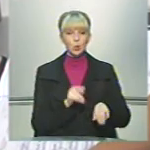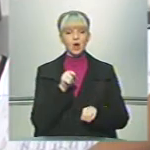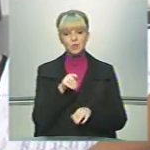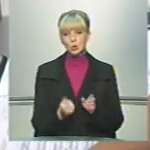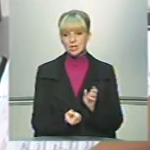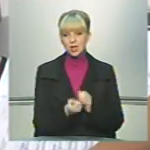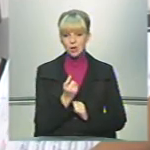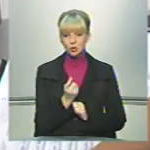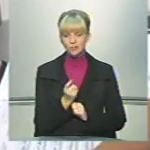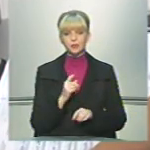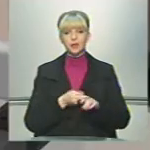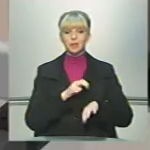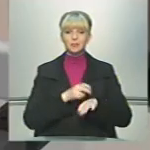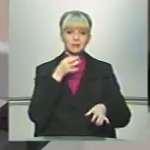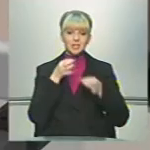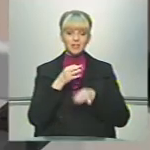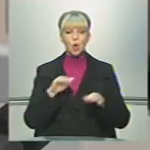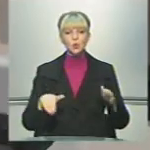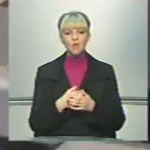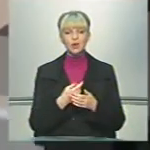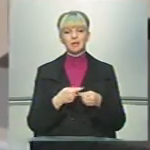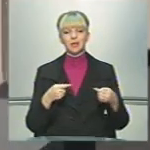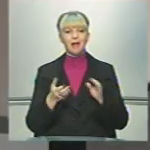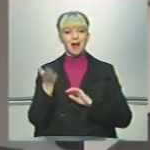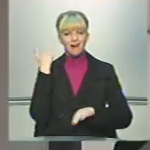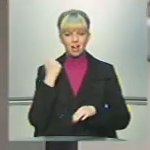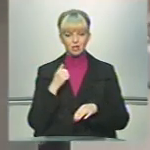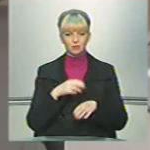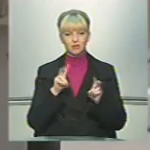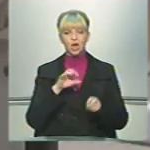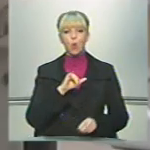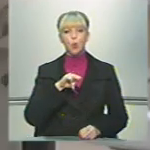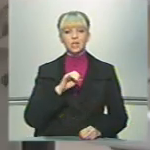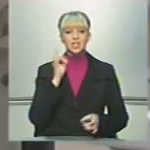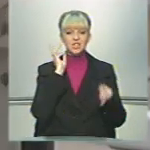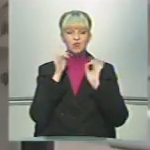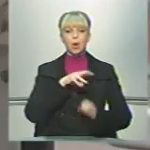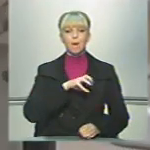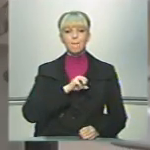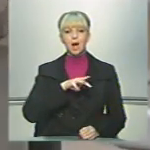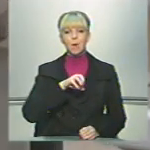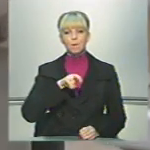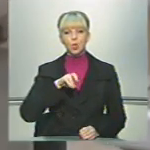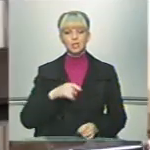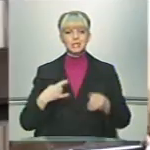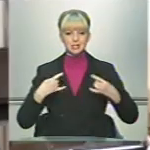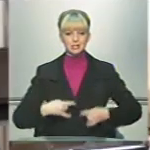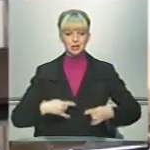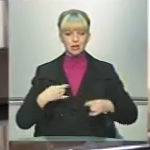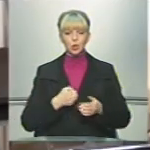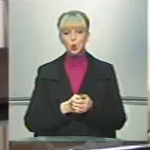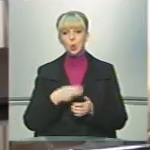воно з'явилось. Тому лікарі радять новітні методи ранньої діагностики – ультразвуковий та мамографічний скринінги.